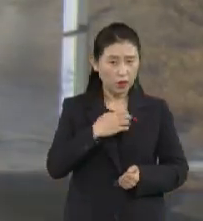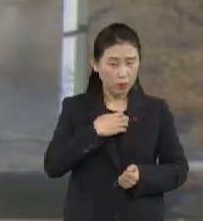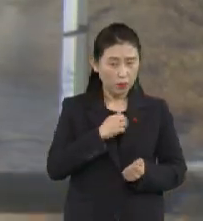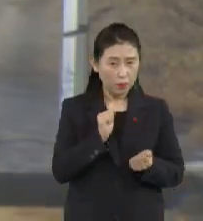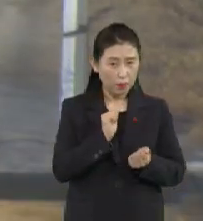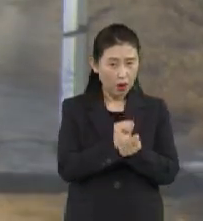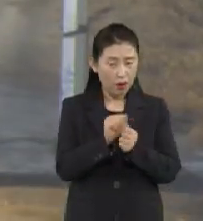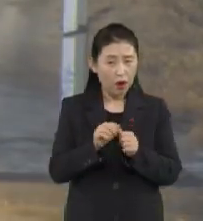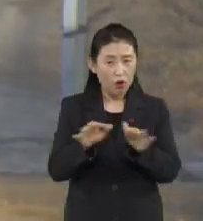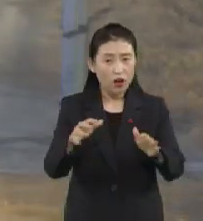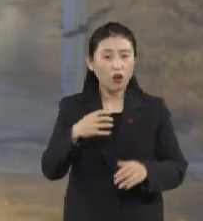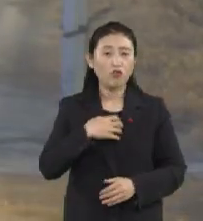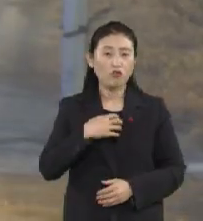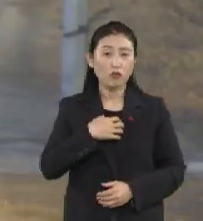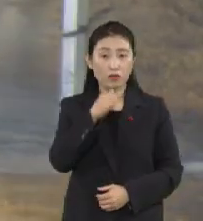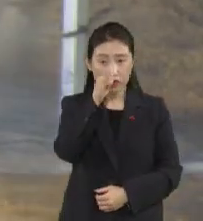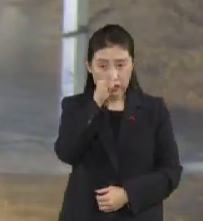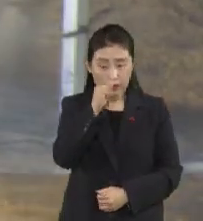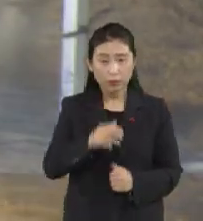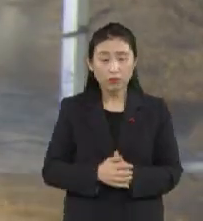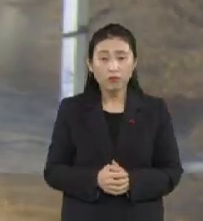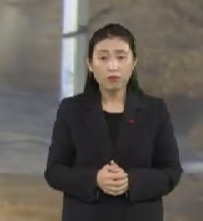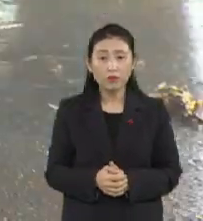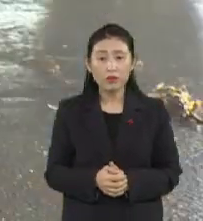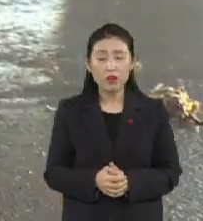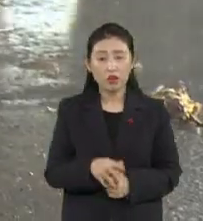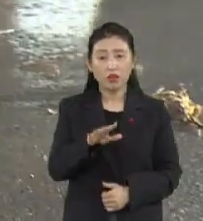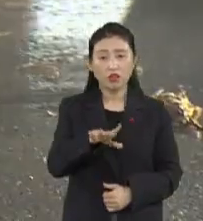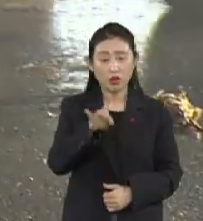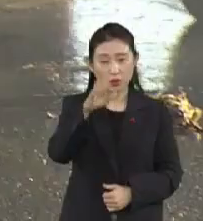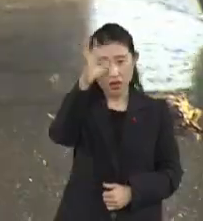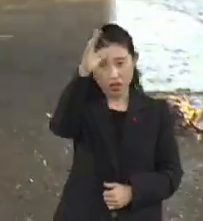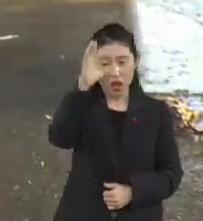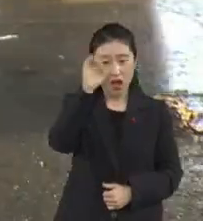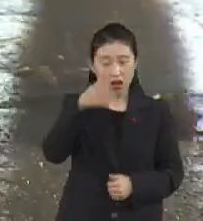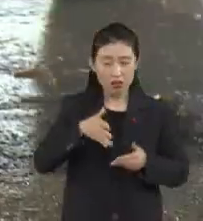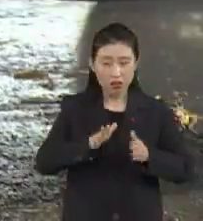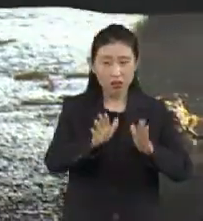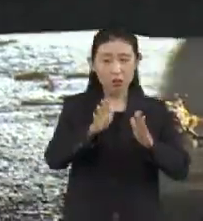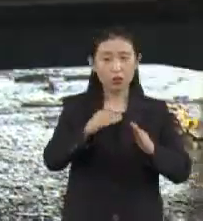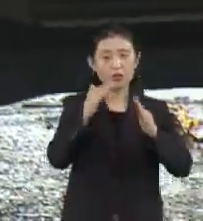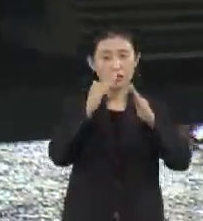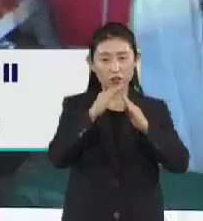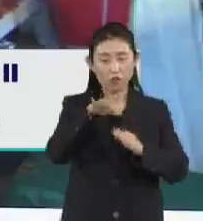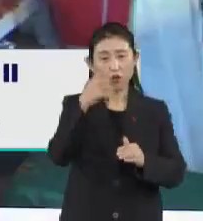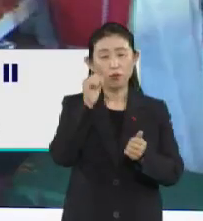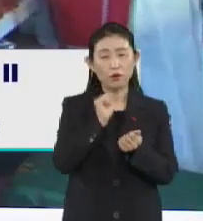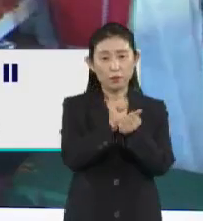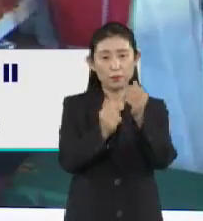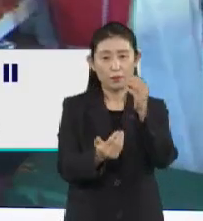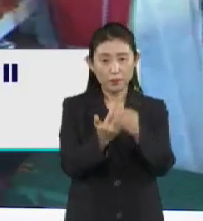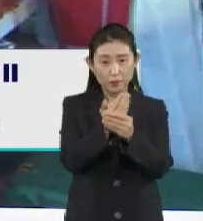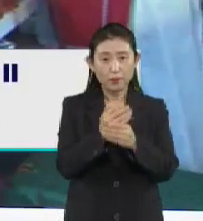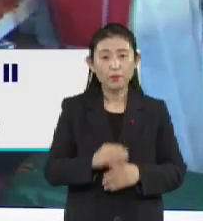경우 확산이 우려되는 상황으로 산란계에서는 처음으로 발생하는 사례입니다.